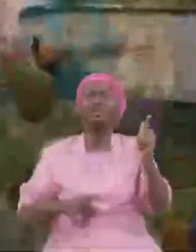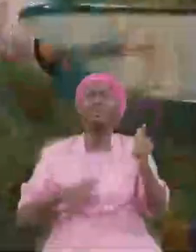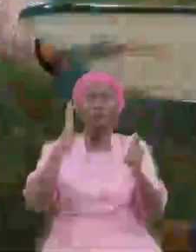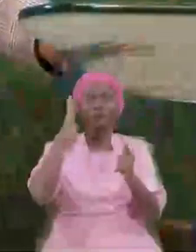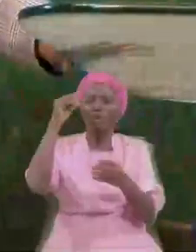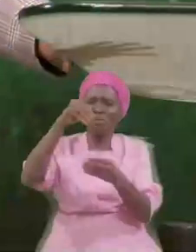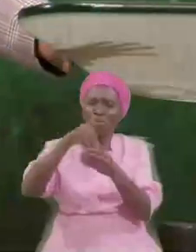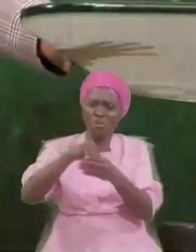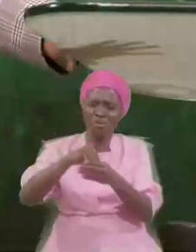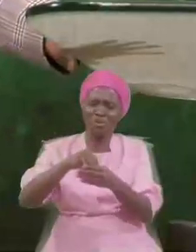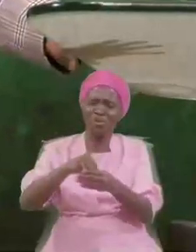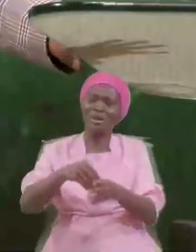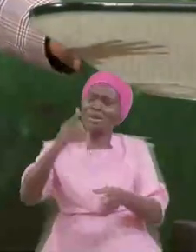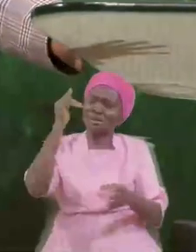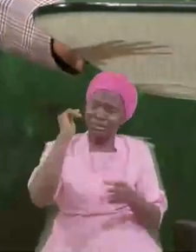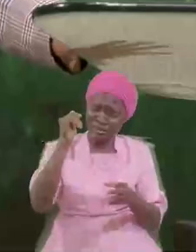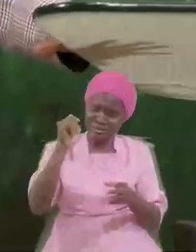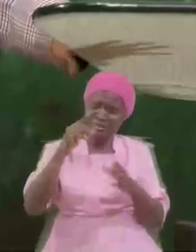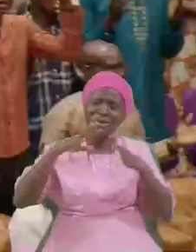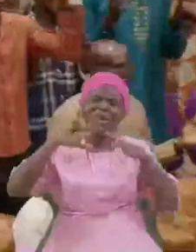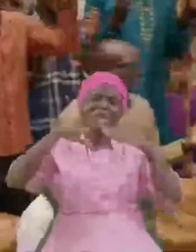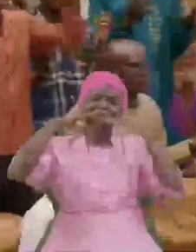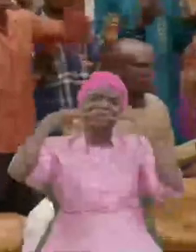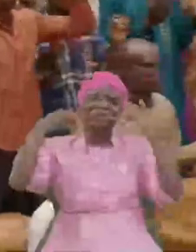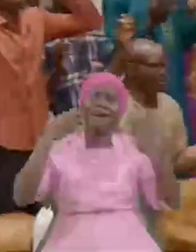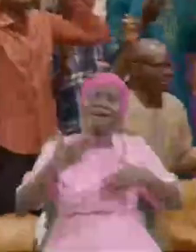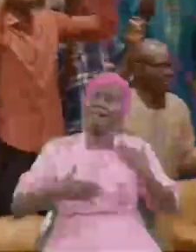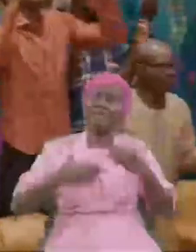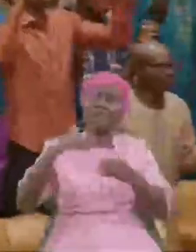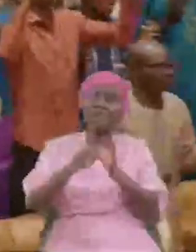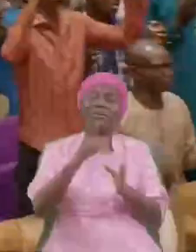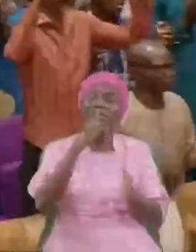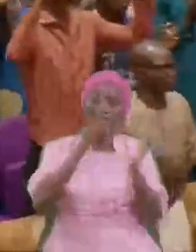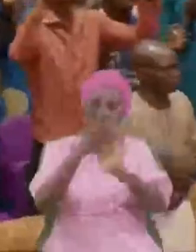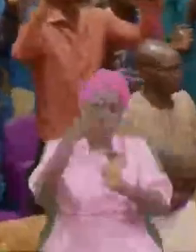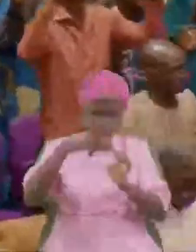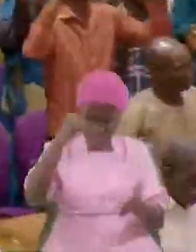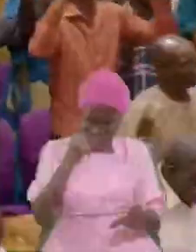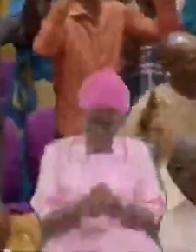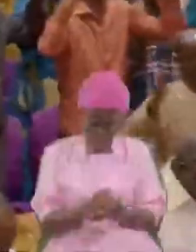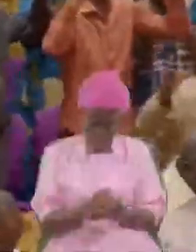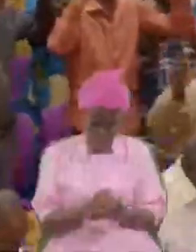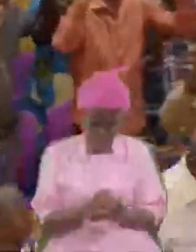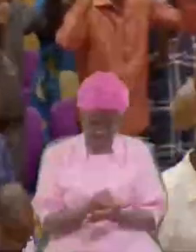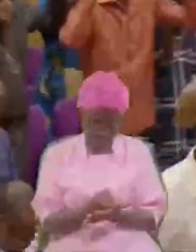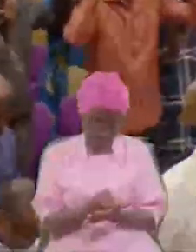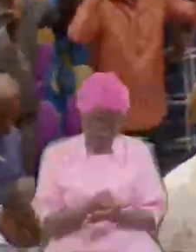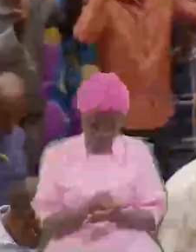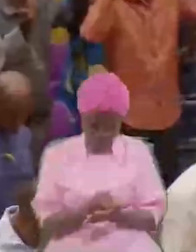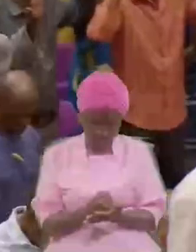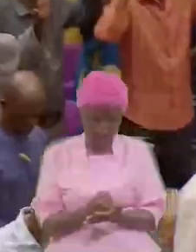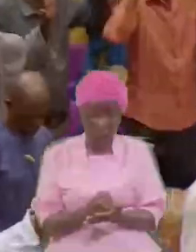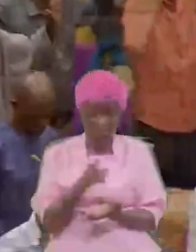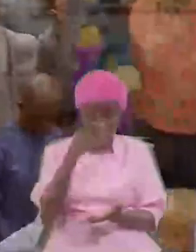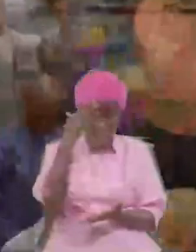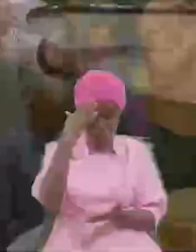Le Seigneur va mettre un témoignage et une chanson dans votre bouche au nom de Jésus-Christ. Si vous